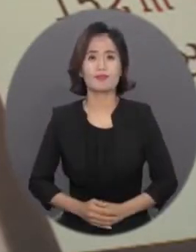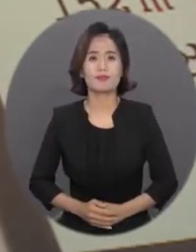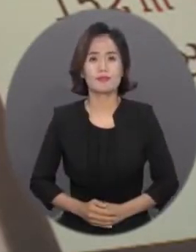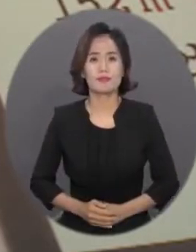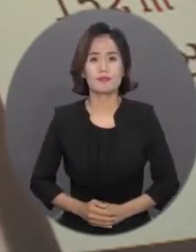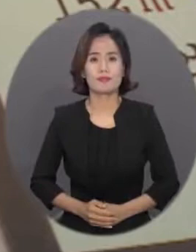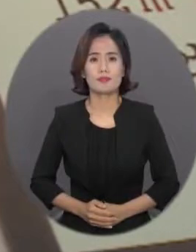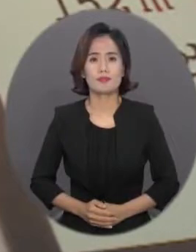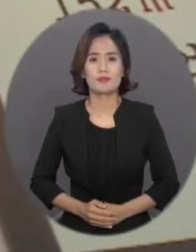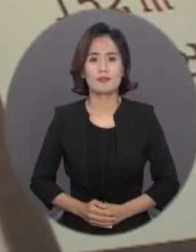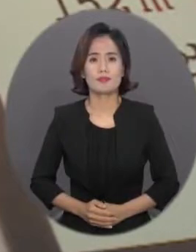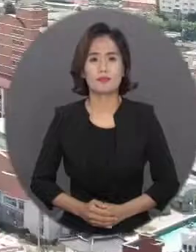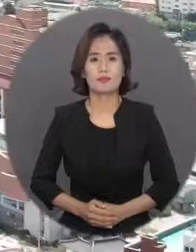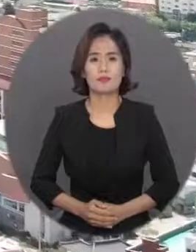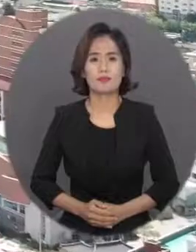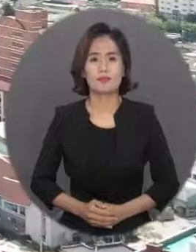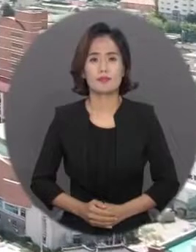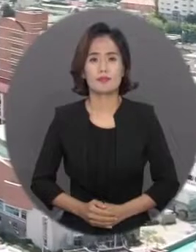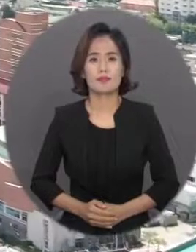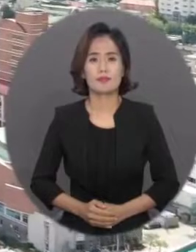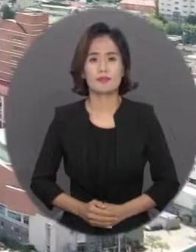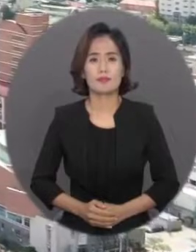보도입니다.